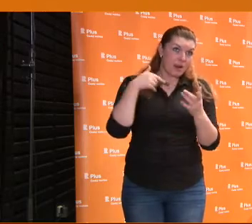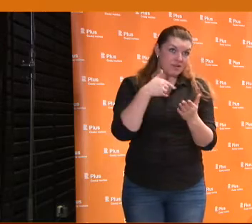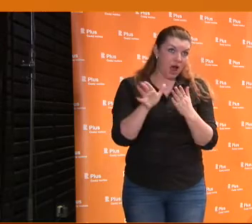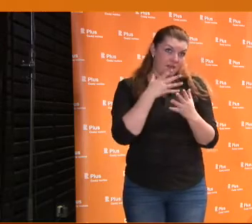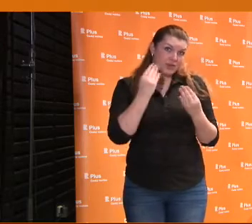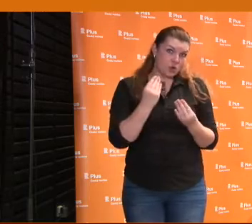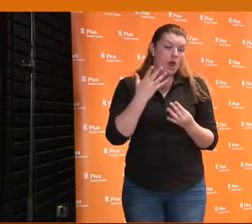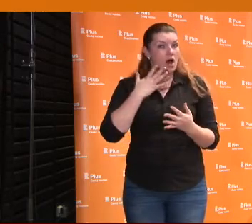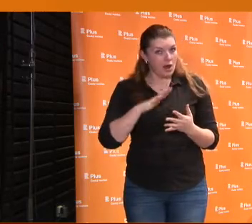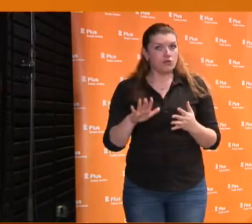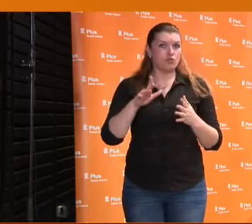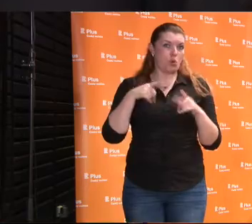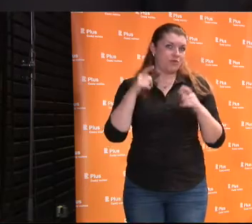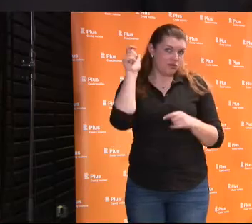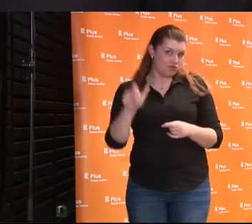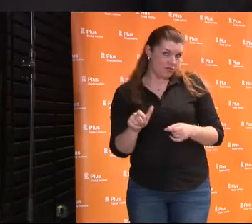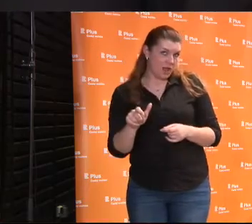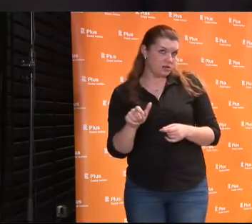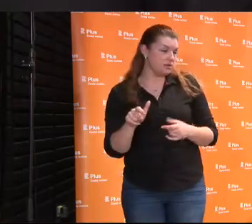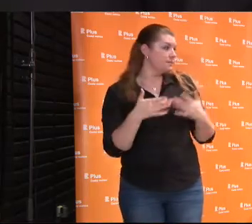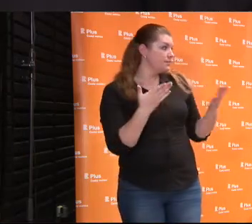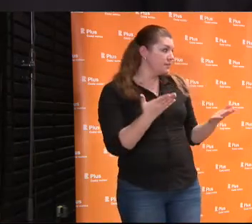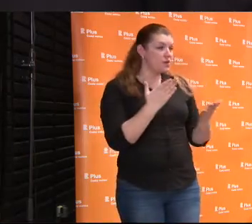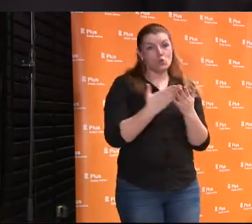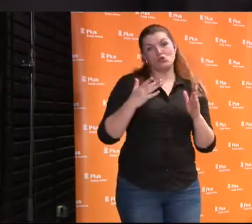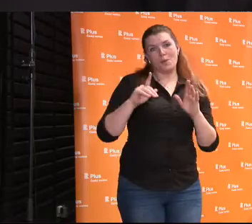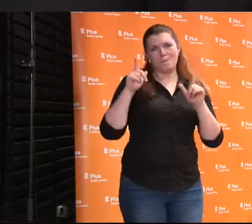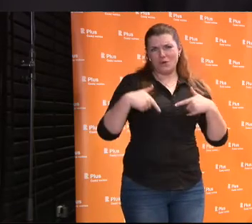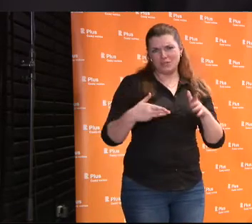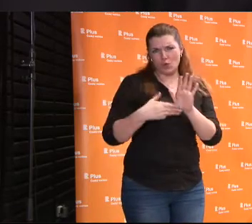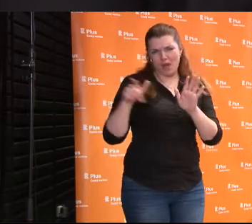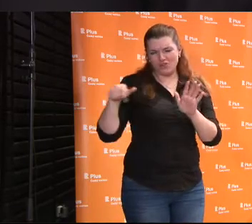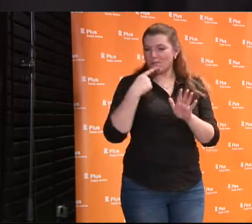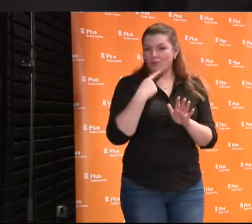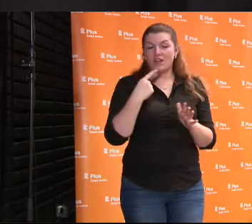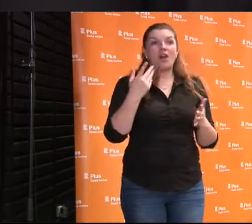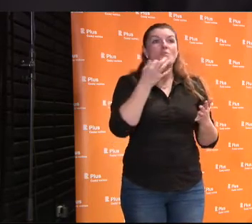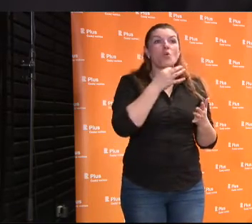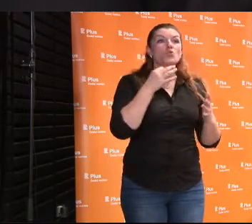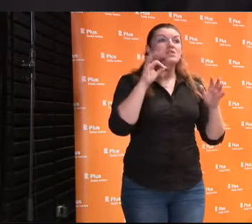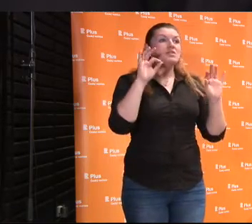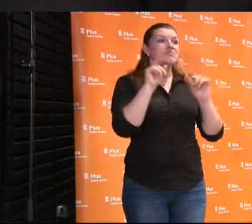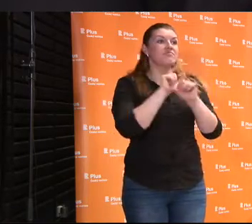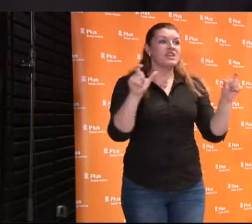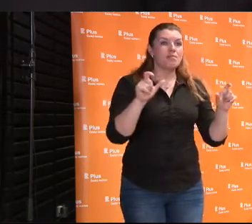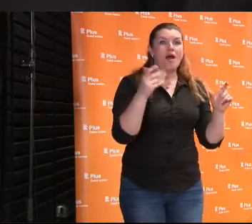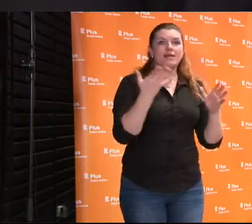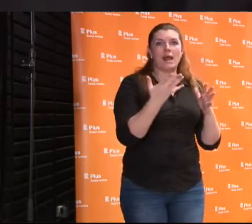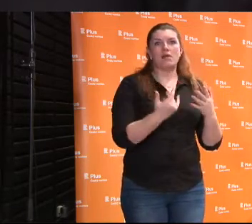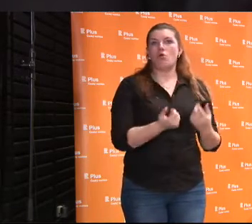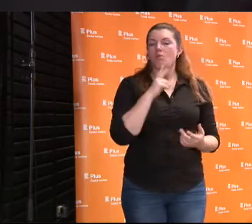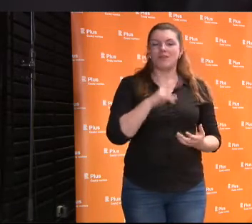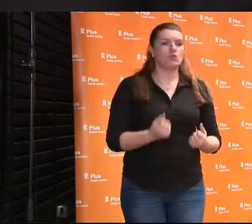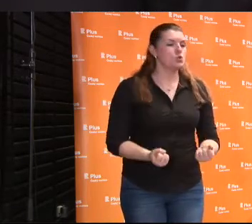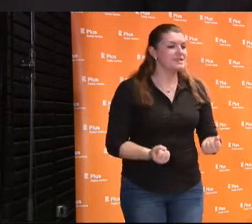tyto činnosti nejsou nahrazeny. Jak říkal profesor Mařík, v nebezpečných provozech, v těžkých